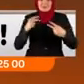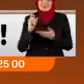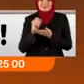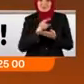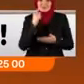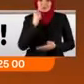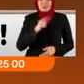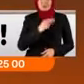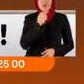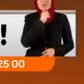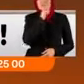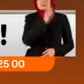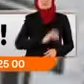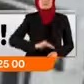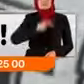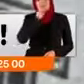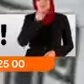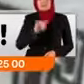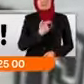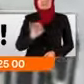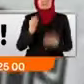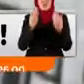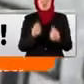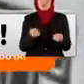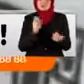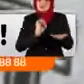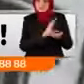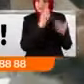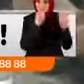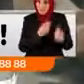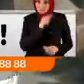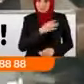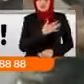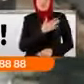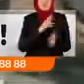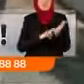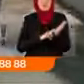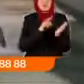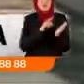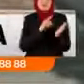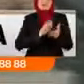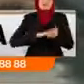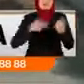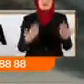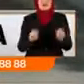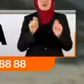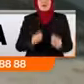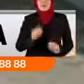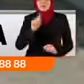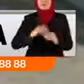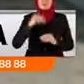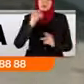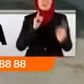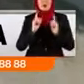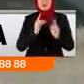damla oldu haksız yere İşten atılan Özen CHP üyeliğinden de istifa etti yaşadığı olay sonrasında soluğu